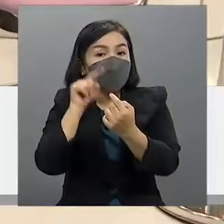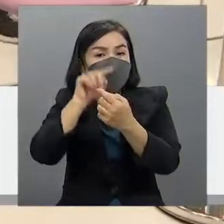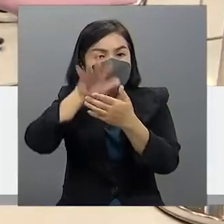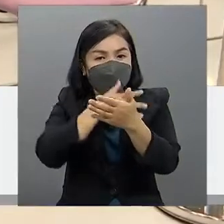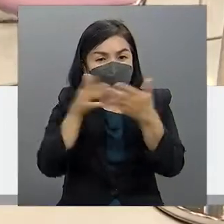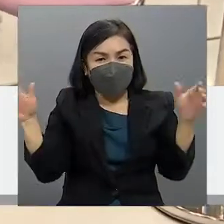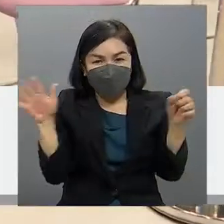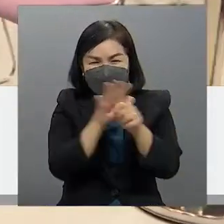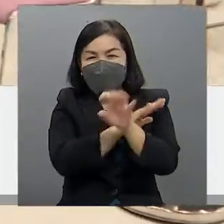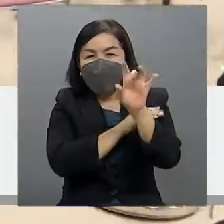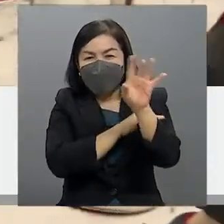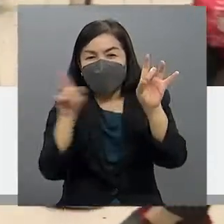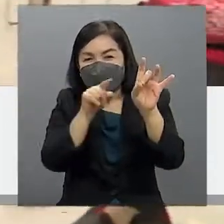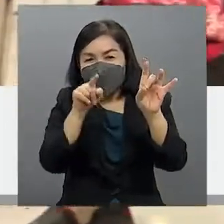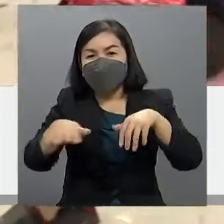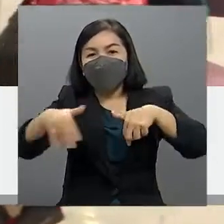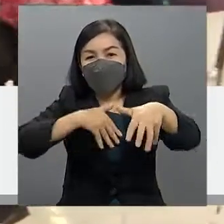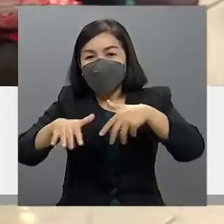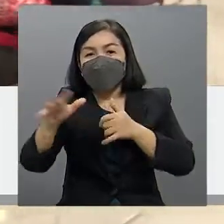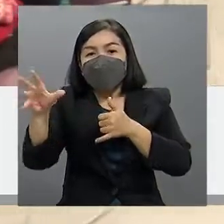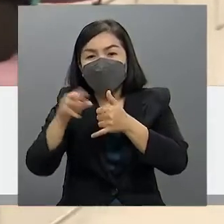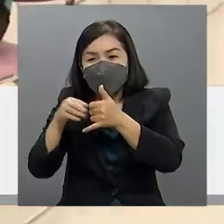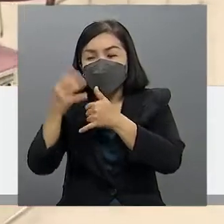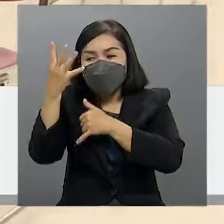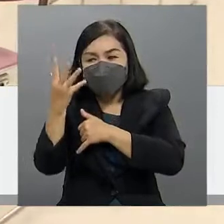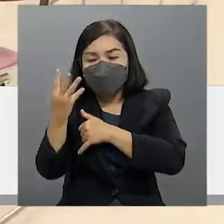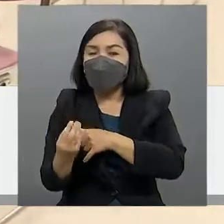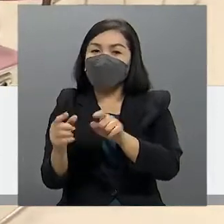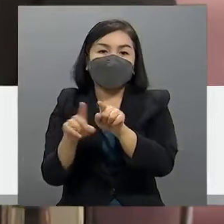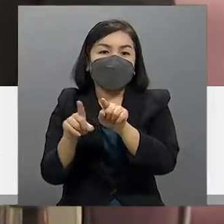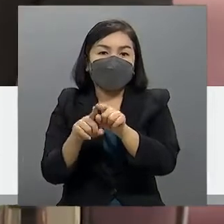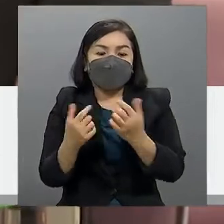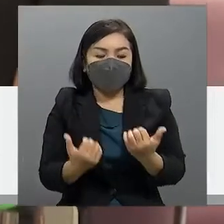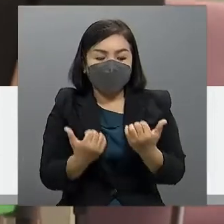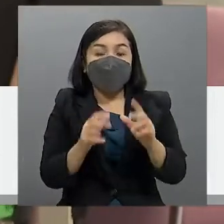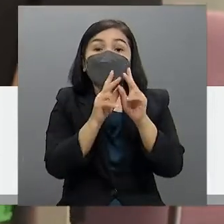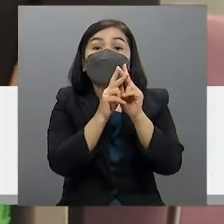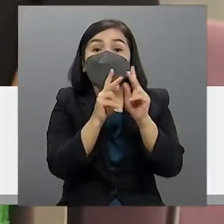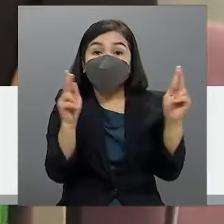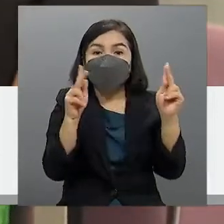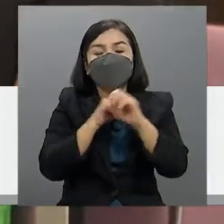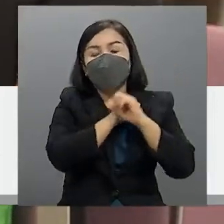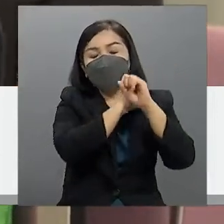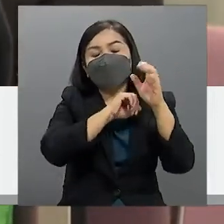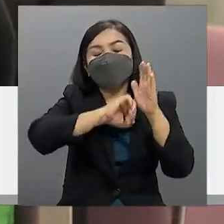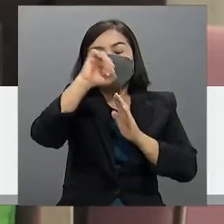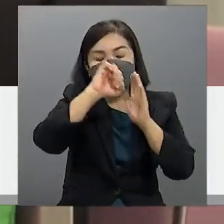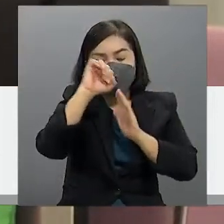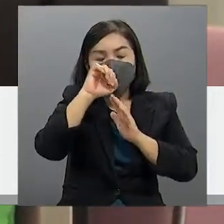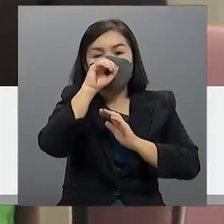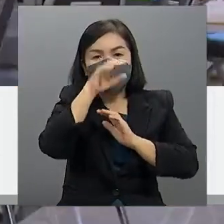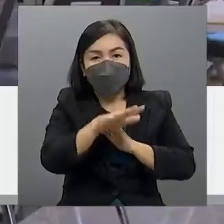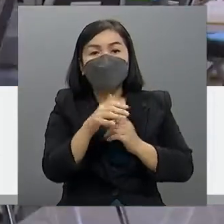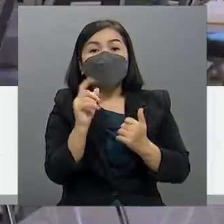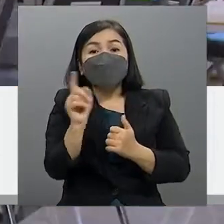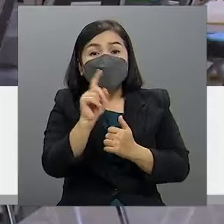ได้ผู้ติดเชื้อรายใหม่ตอนนี้ก็ลดลงต่อเนื่องนะคะคณะกรรมการโรคติดต่อจังหวัดเตรียมจะปิดโรงพยาบาลสนามที่ศูนย์การประชุมและแสด